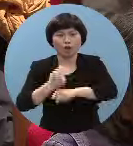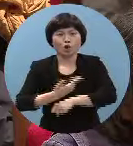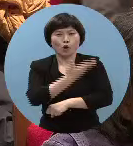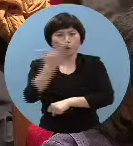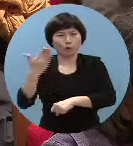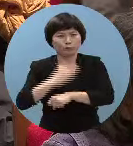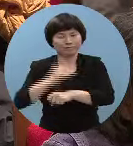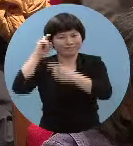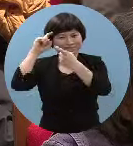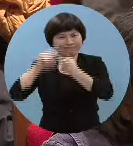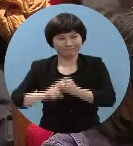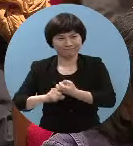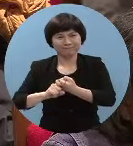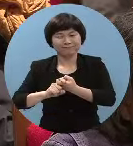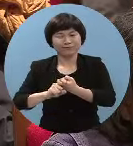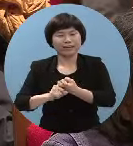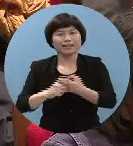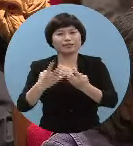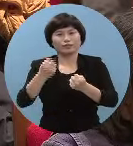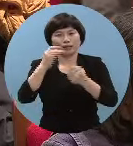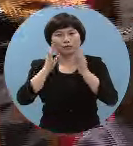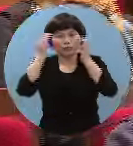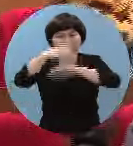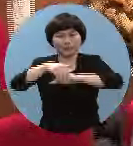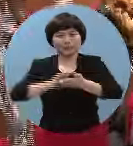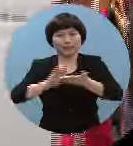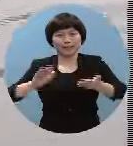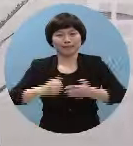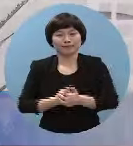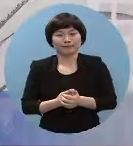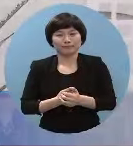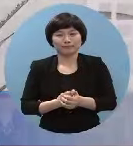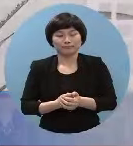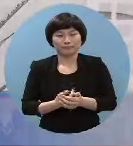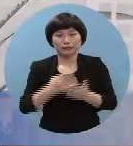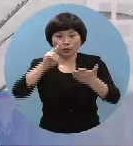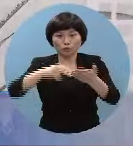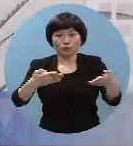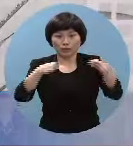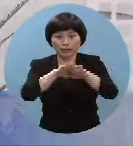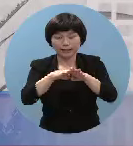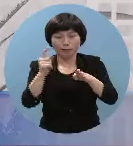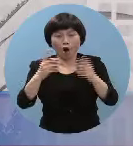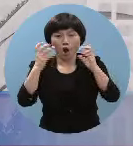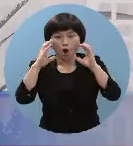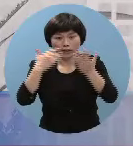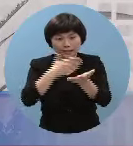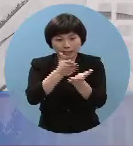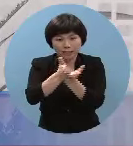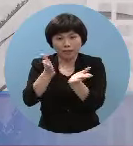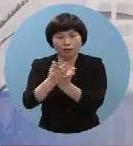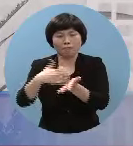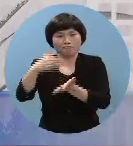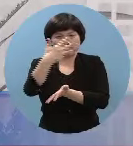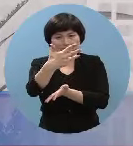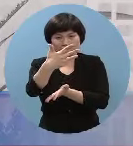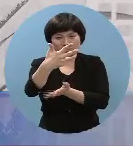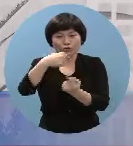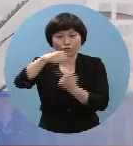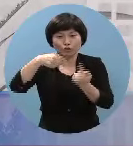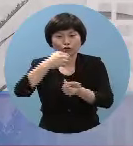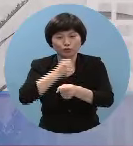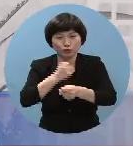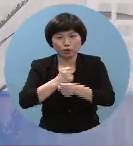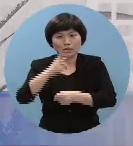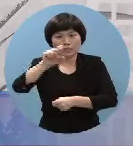인문학을 향유할 수 있는 기회가 되도록 노력하겠습니다. 우리 도립도서관은 어린이 자료실 등 8개 분야별 자료실을